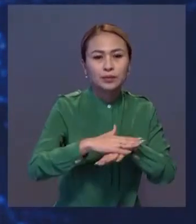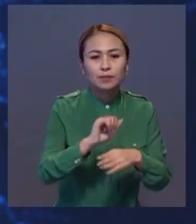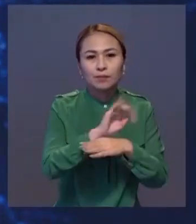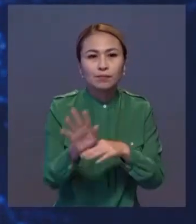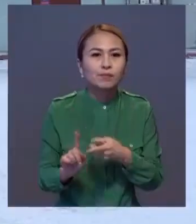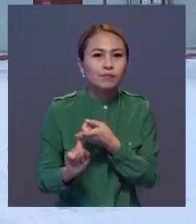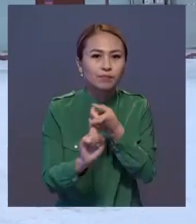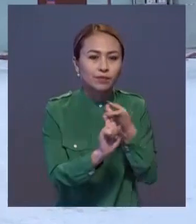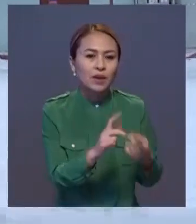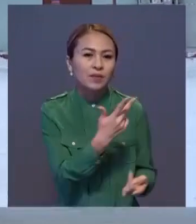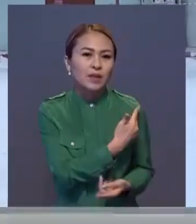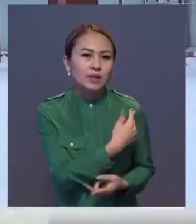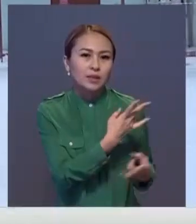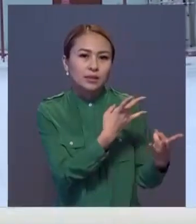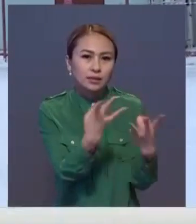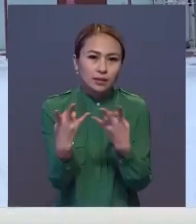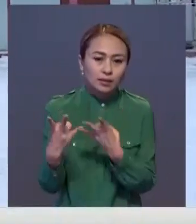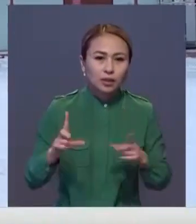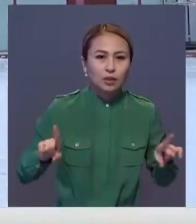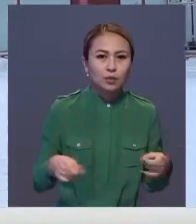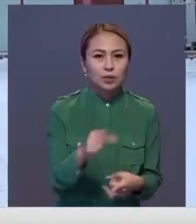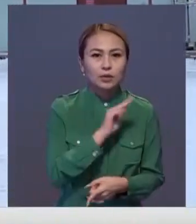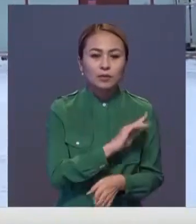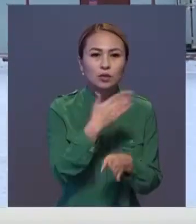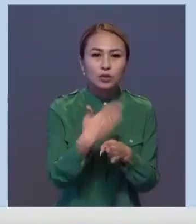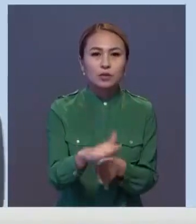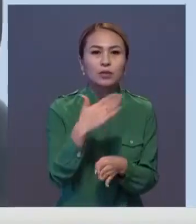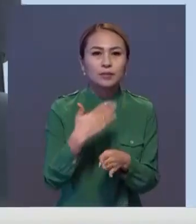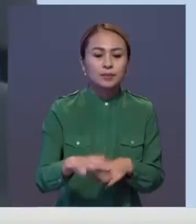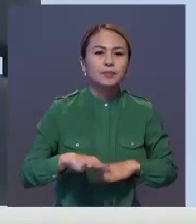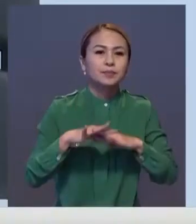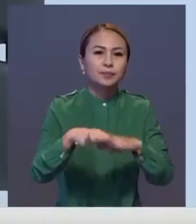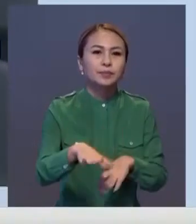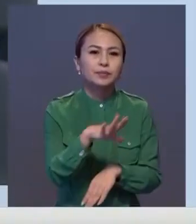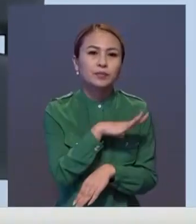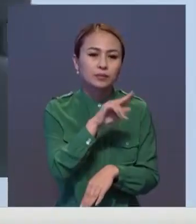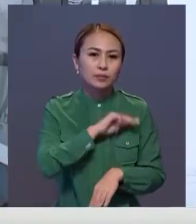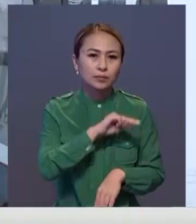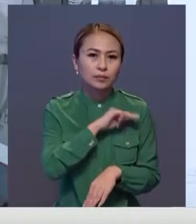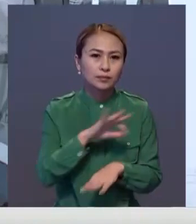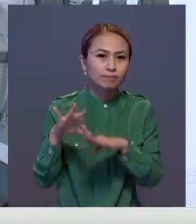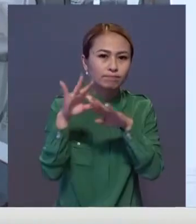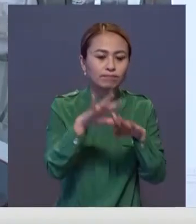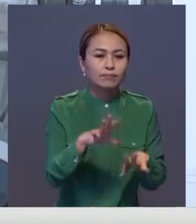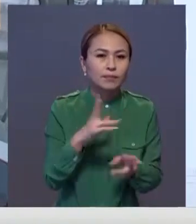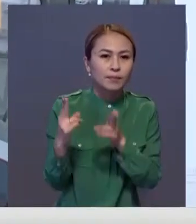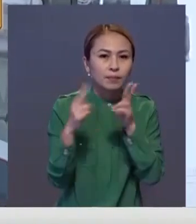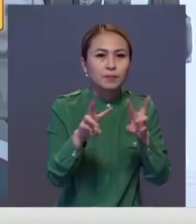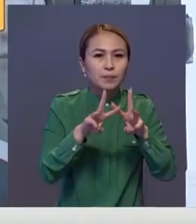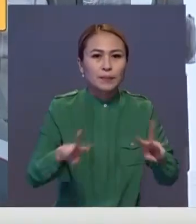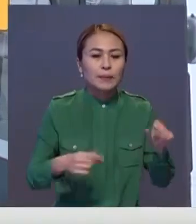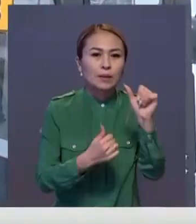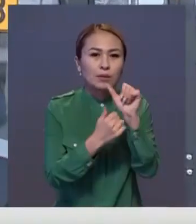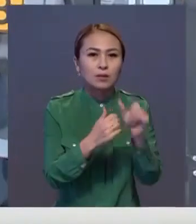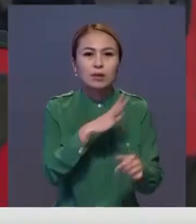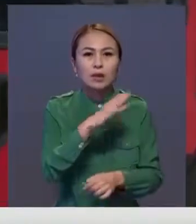қарсы вакцинамен қажетті деңгейде қамту жұмыстары кезең-кезеңмен жүзеге асады, деді өңірге жұмыс сапарымен барған премьер-министрдің